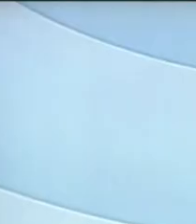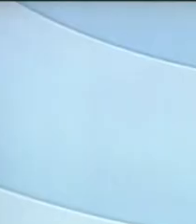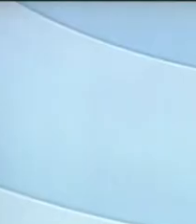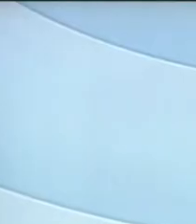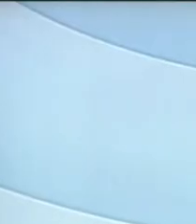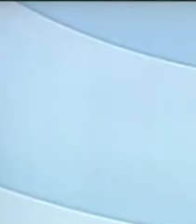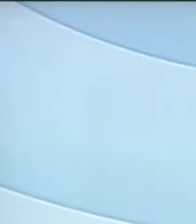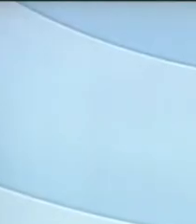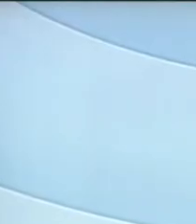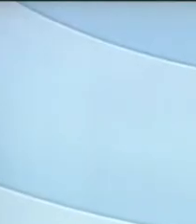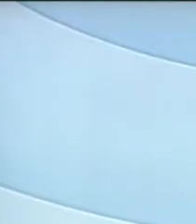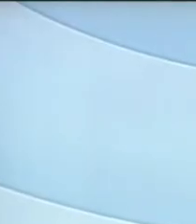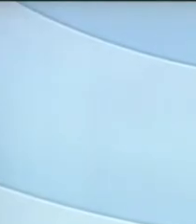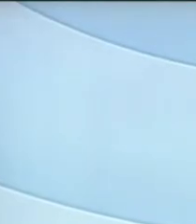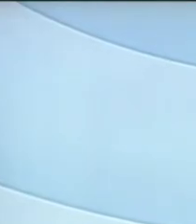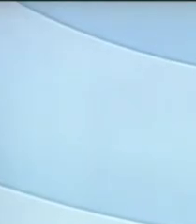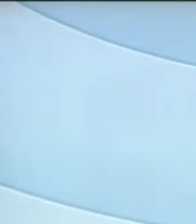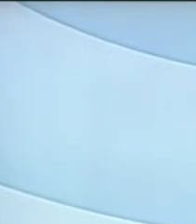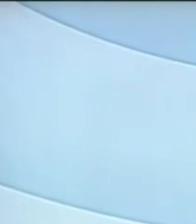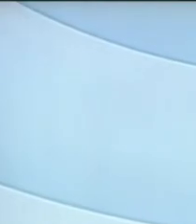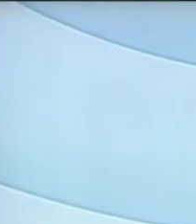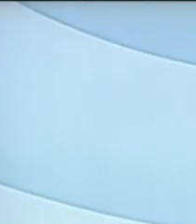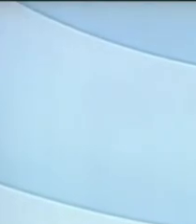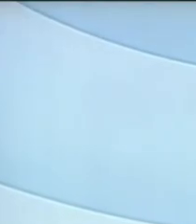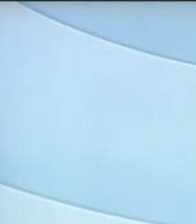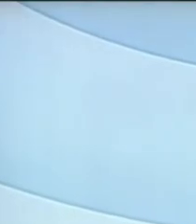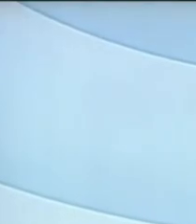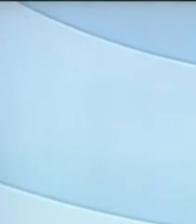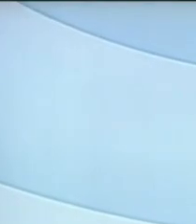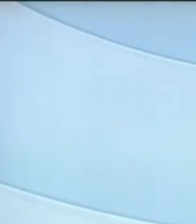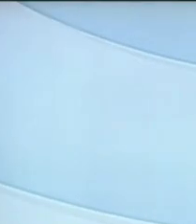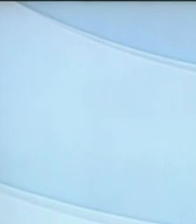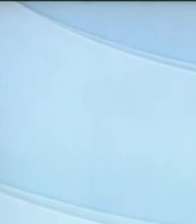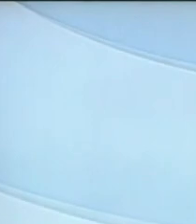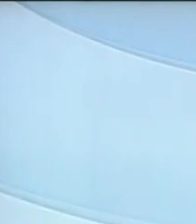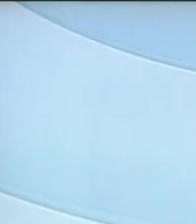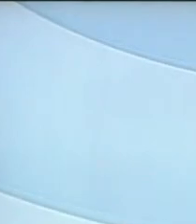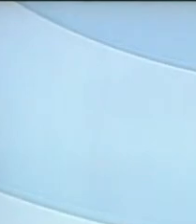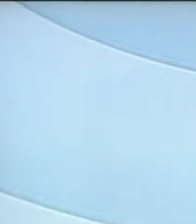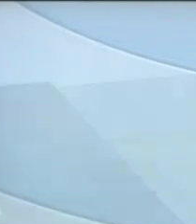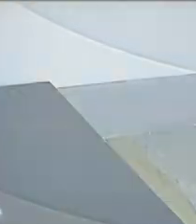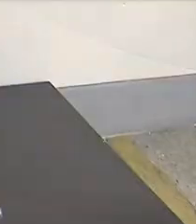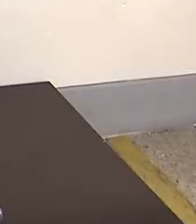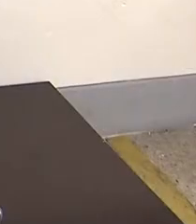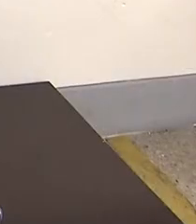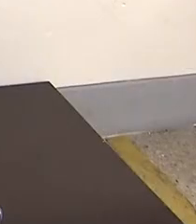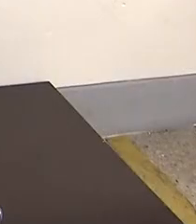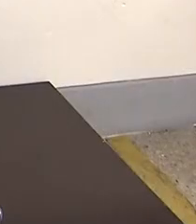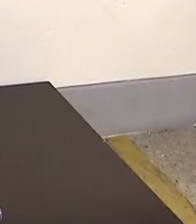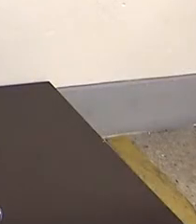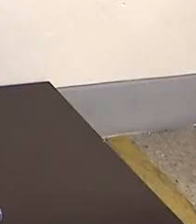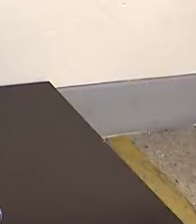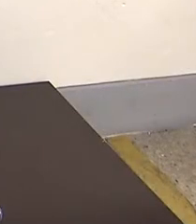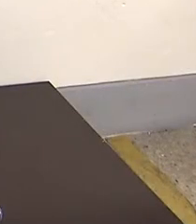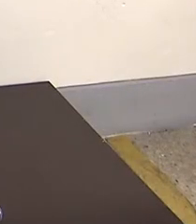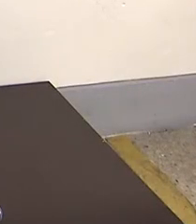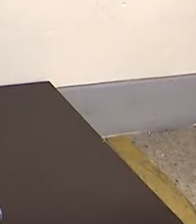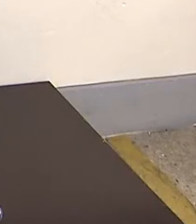백문이 불여일견 제가 직접 실험 현장을 찾아가 봤습니다. 20대 청년에게 이 스마트폰 게임을 하게